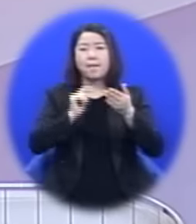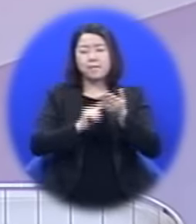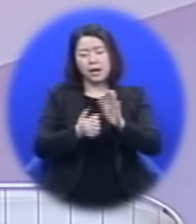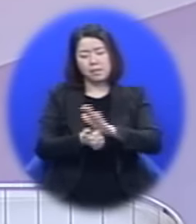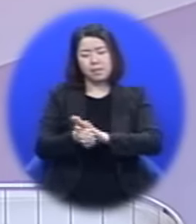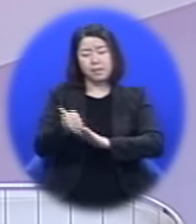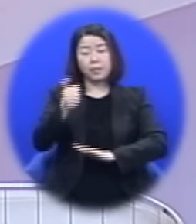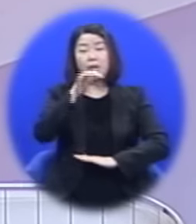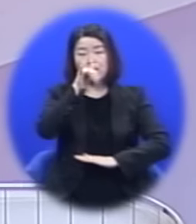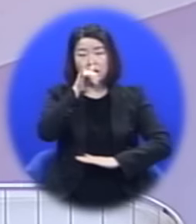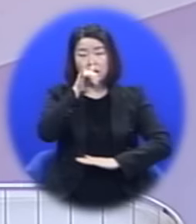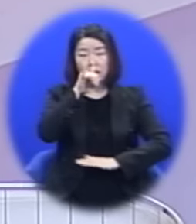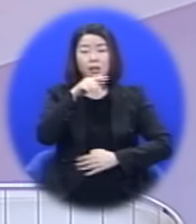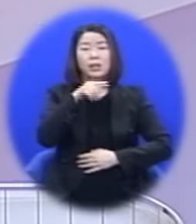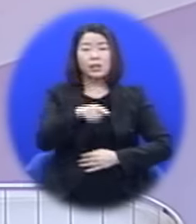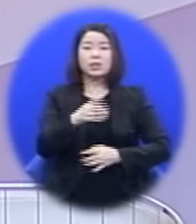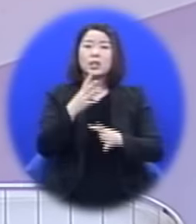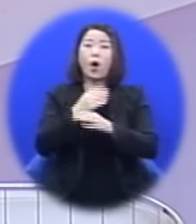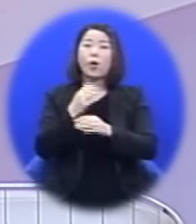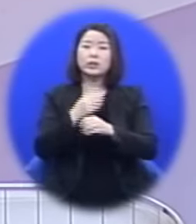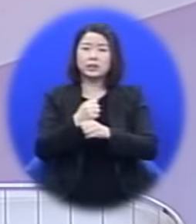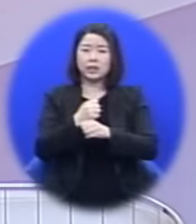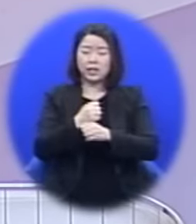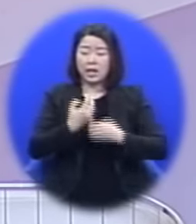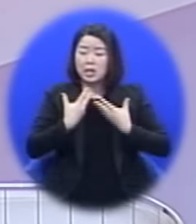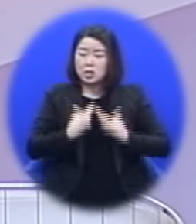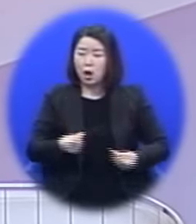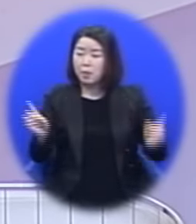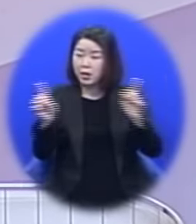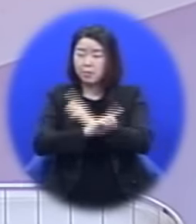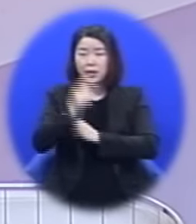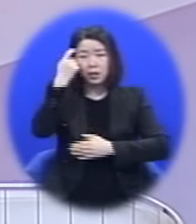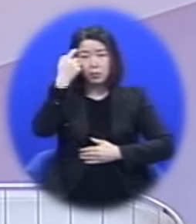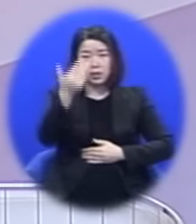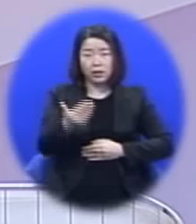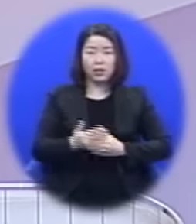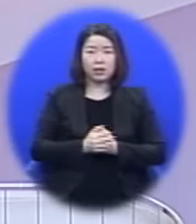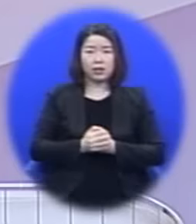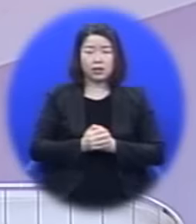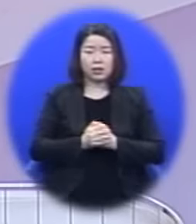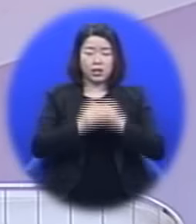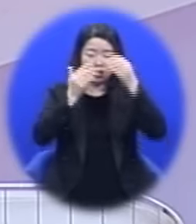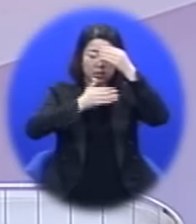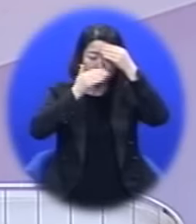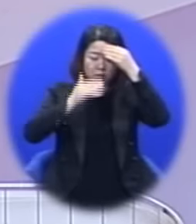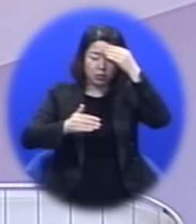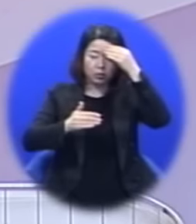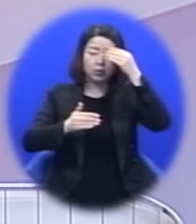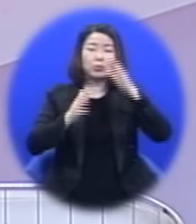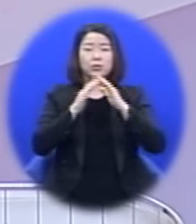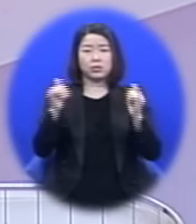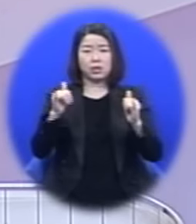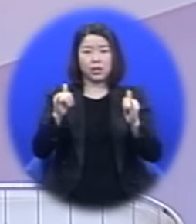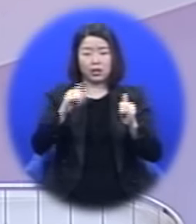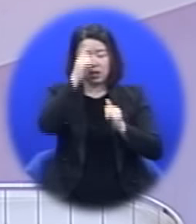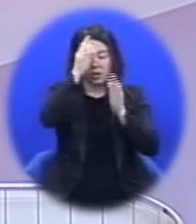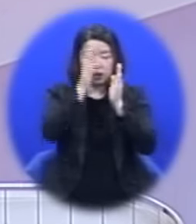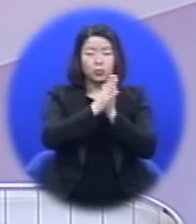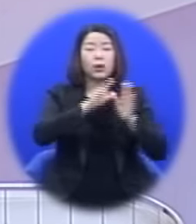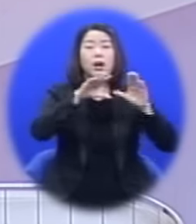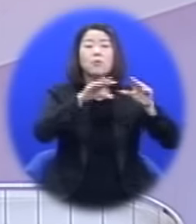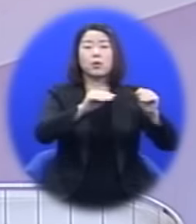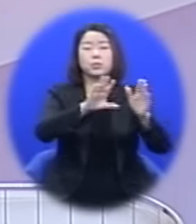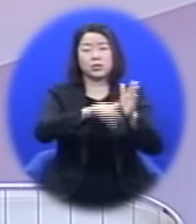소원인데 이 언제 이게 절망으로 바뀌죠? 성도들의 기도가 그쳤을 때입니다.